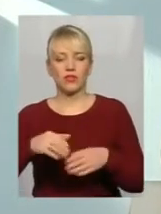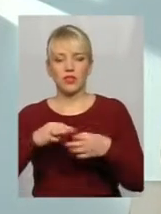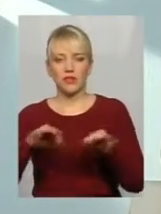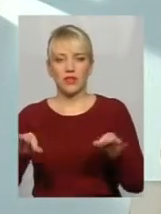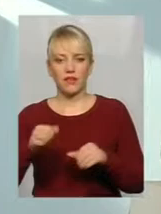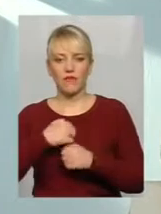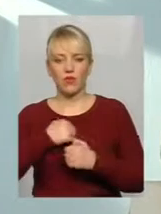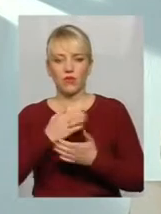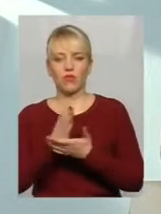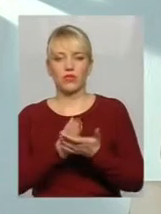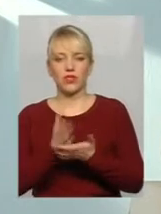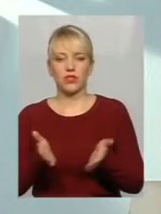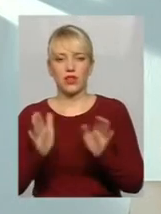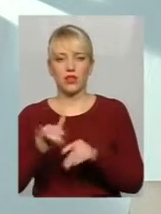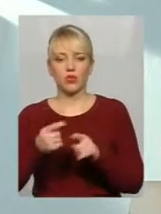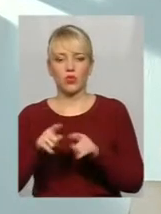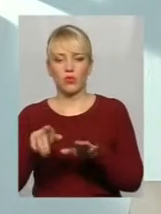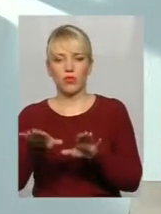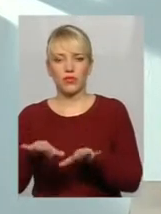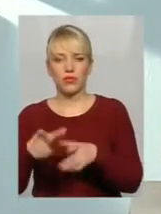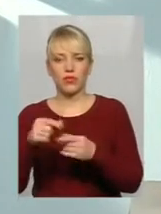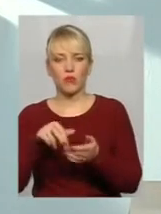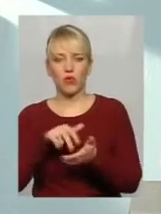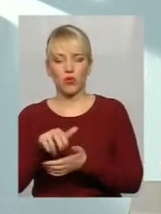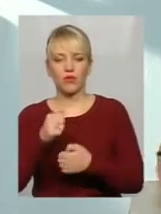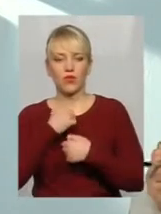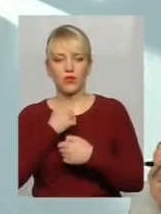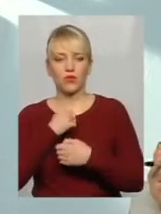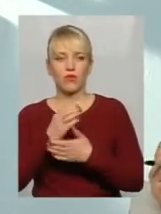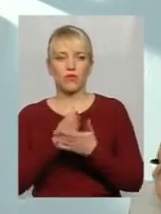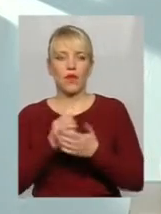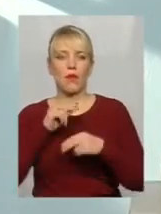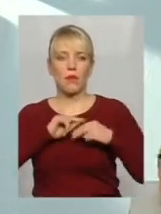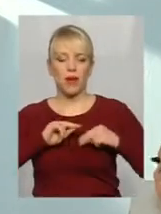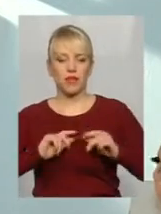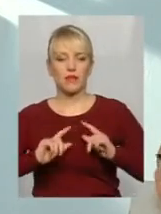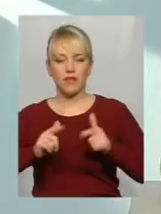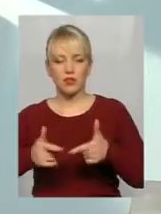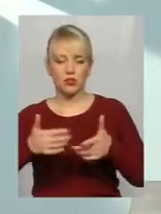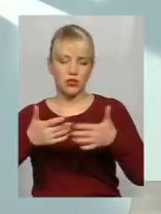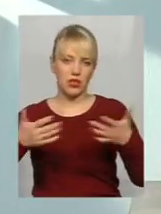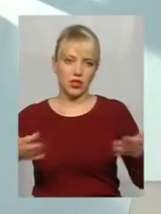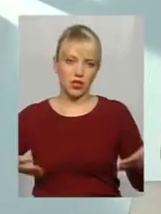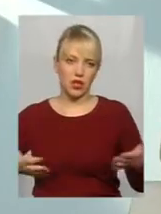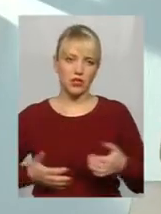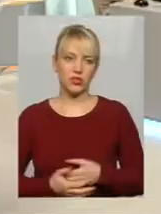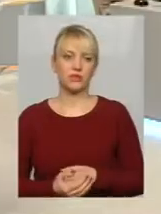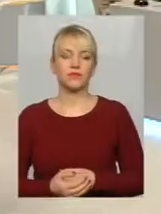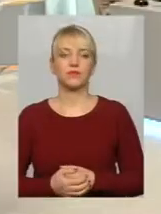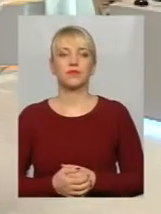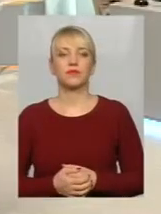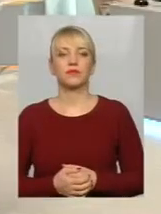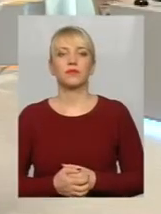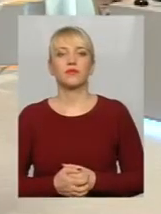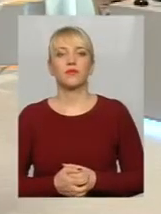служби залишаться в тому місці, де проходили військову службу, працевлаштуються і так далі, і так далі. Тобто, а знову ж таки, вони